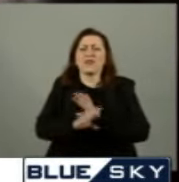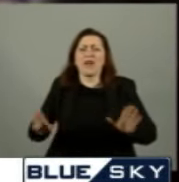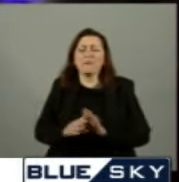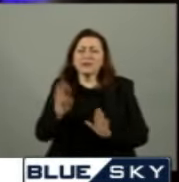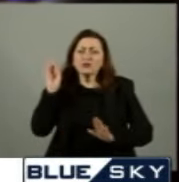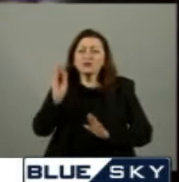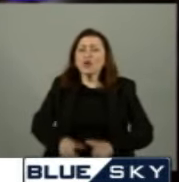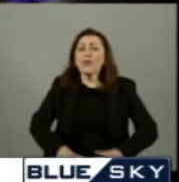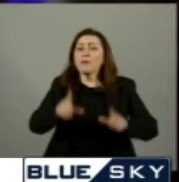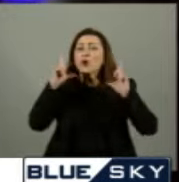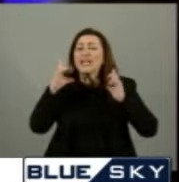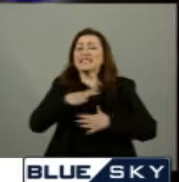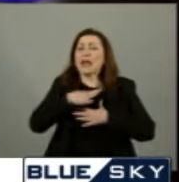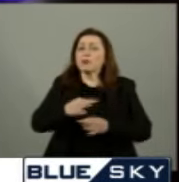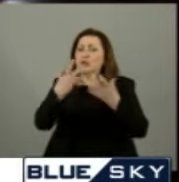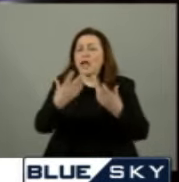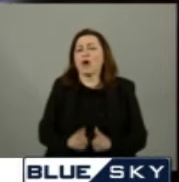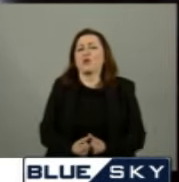δημοκρατικής εκπροσώπησης.